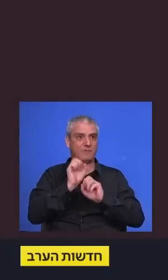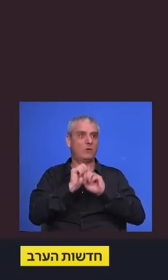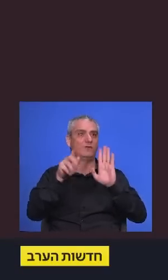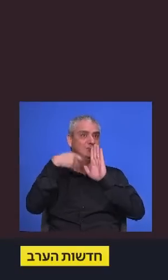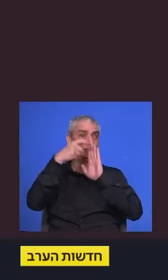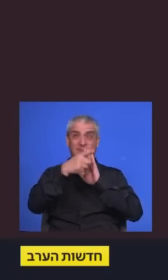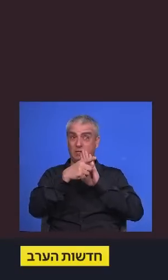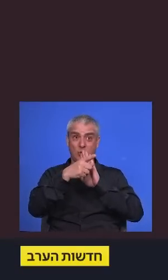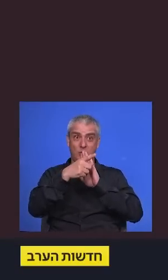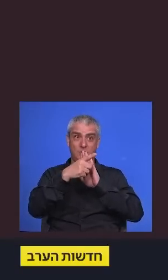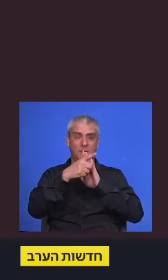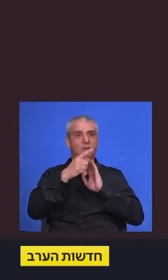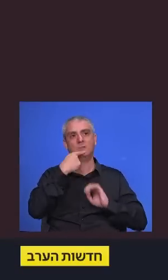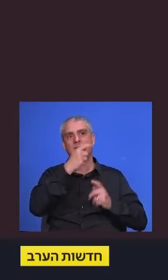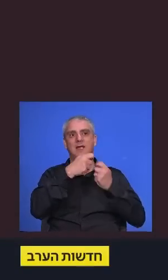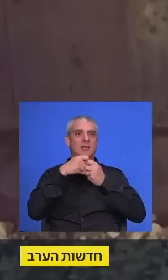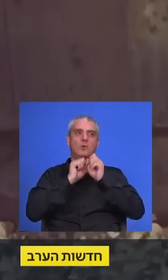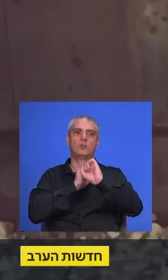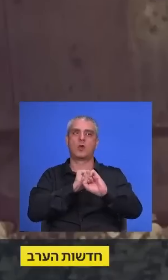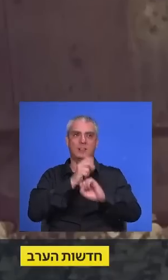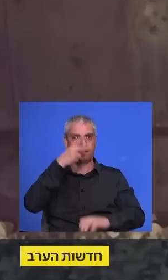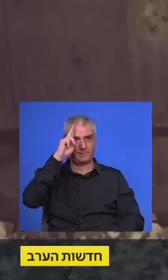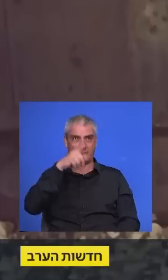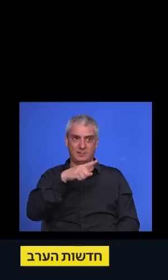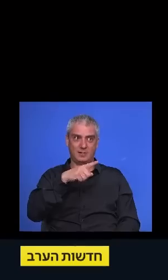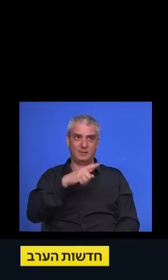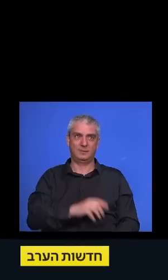הזה, המיוחס לארגון אוהדים של ביתר.